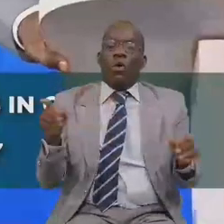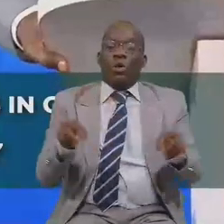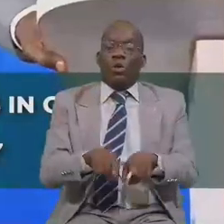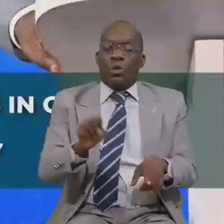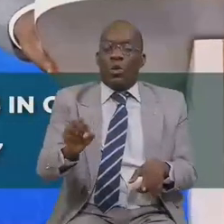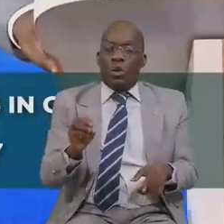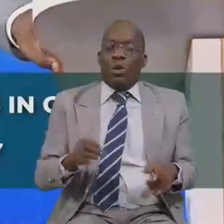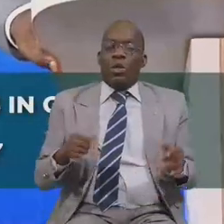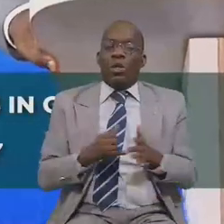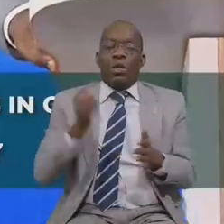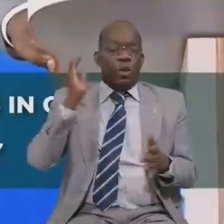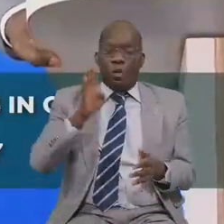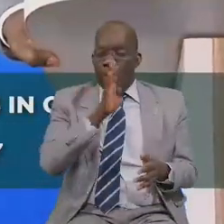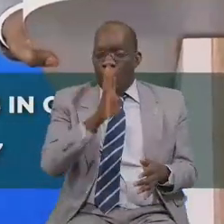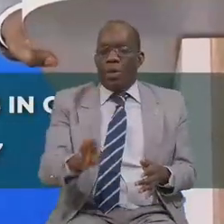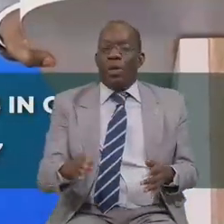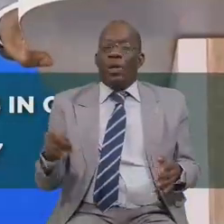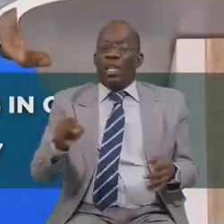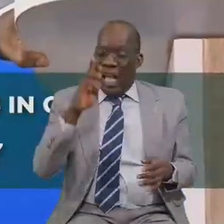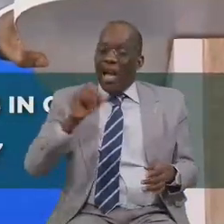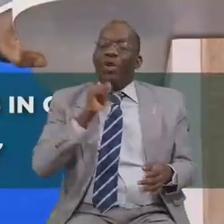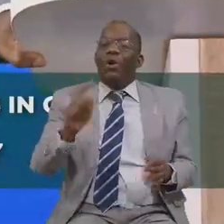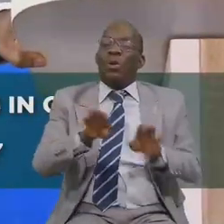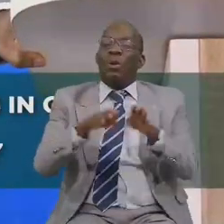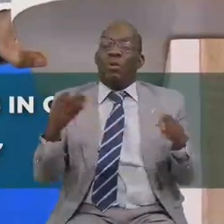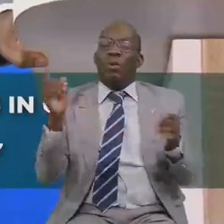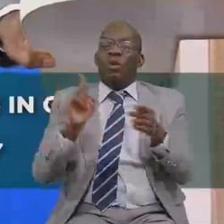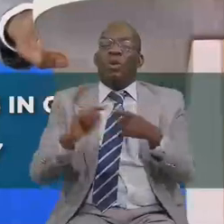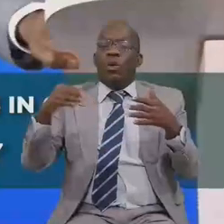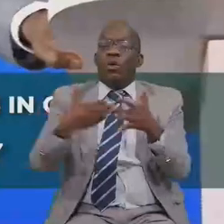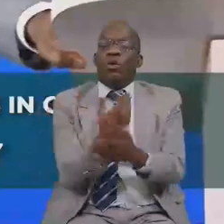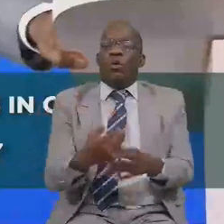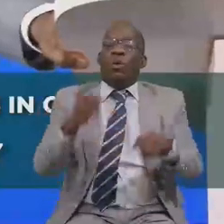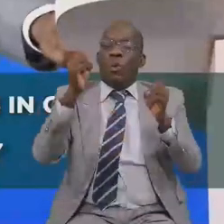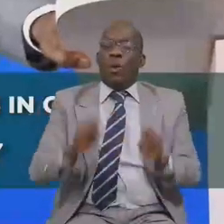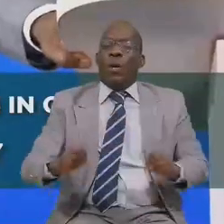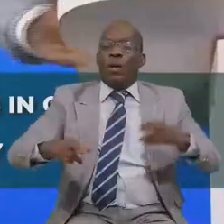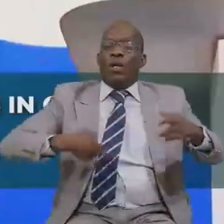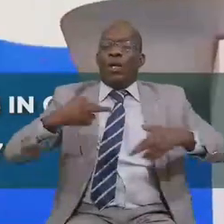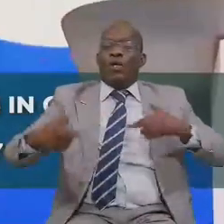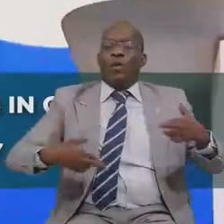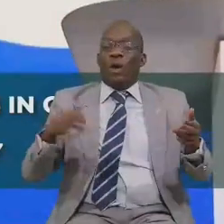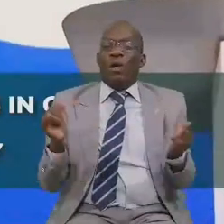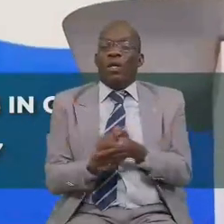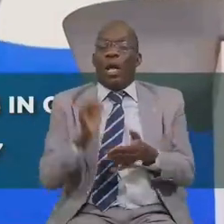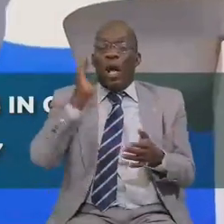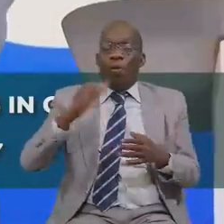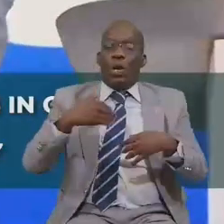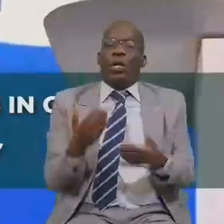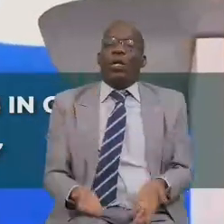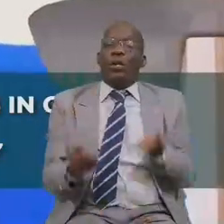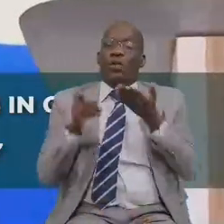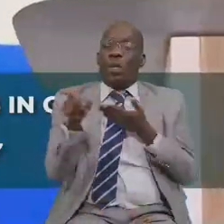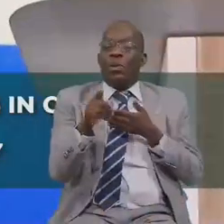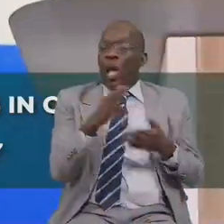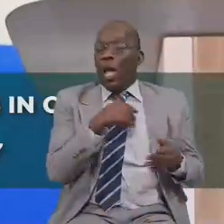pas ouverts à la nouvelle puissance, au réveil, qui va les élever et les faire